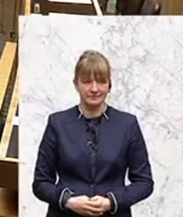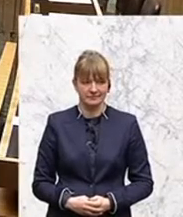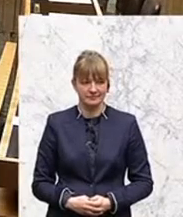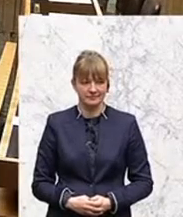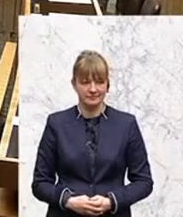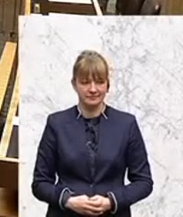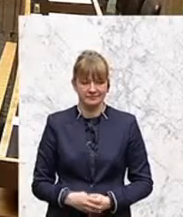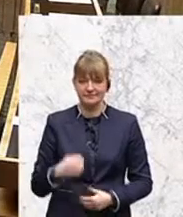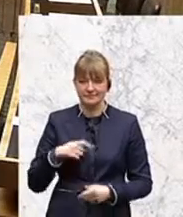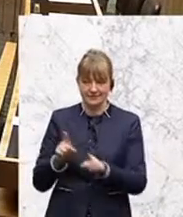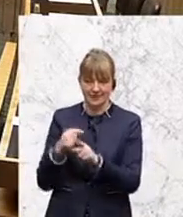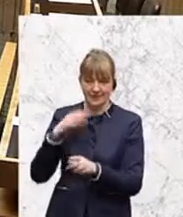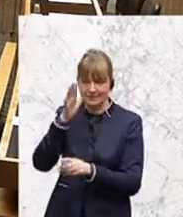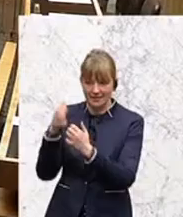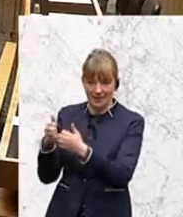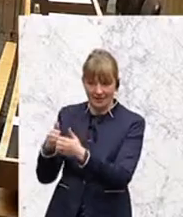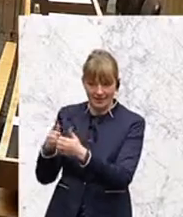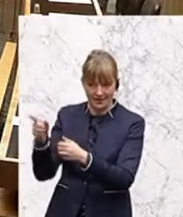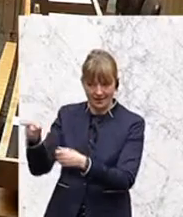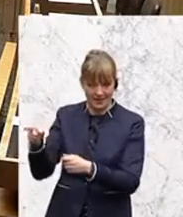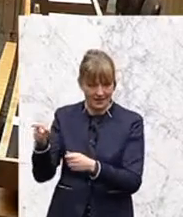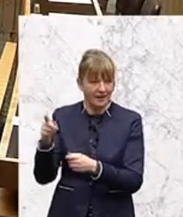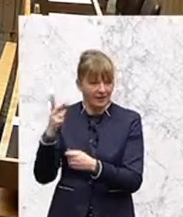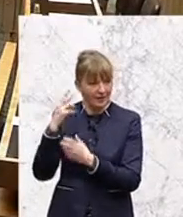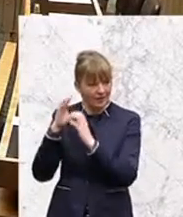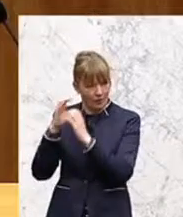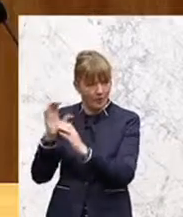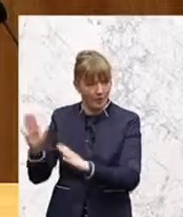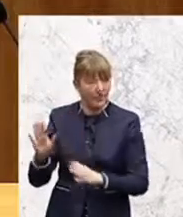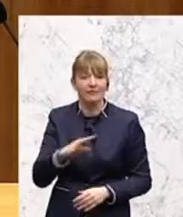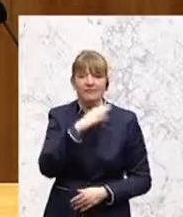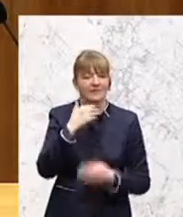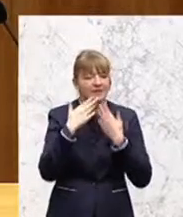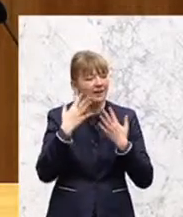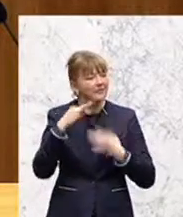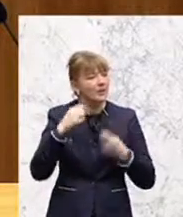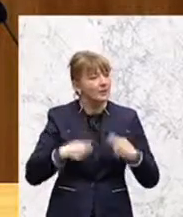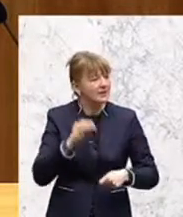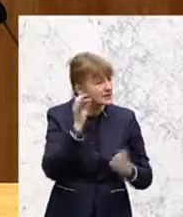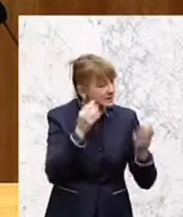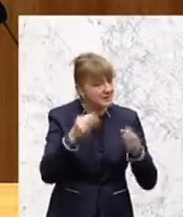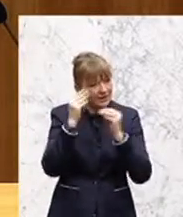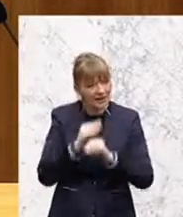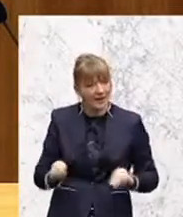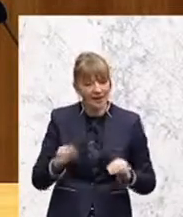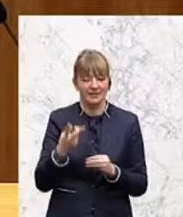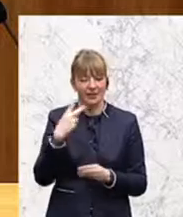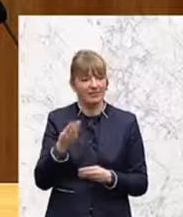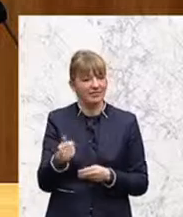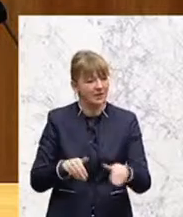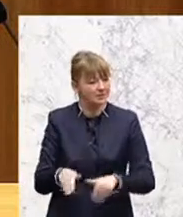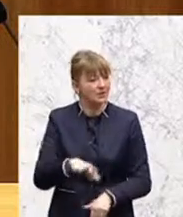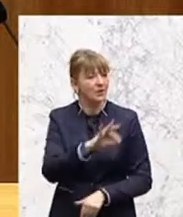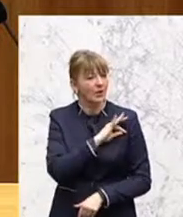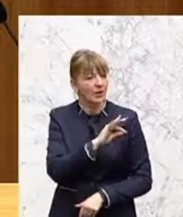Ich werde es Ihnen auch gleich erklären, Herr Klubobmann. Vielen Dank, Frau Präsidentin, sehr geehrter Herr Finanzminister, sehr